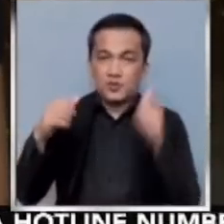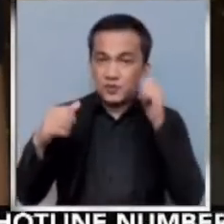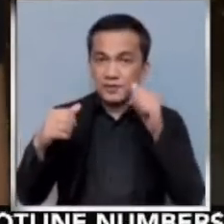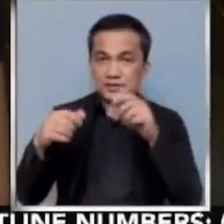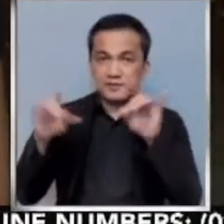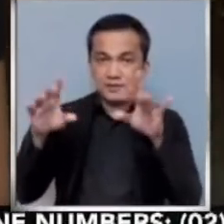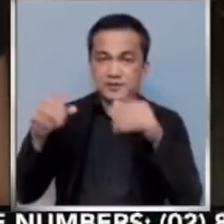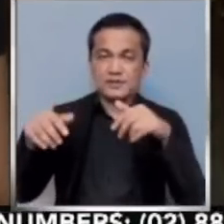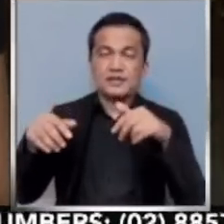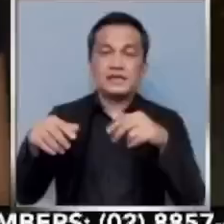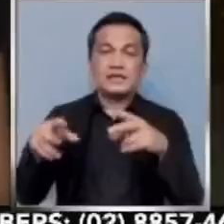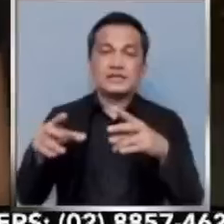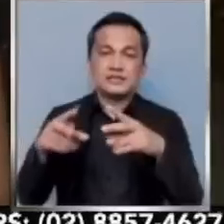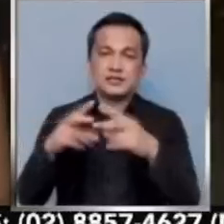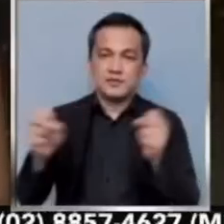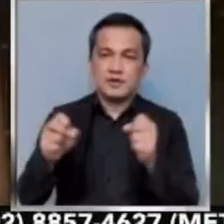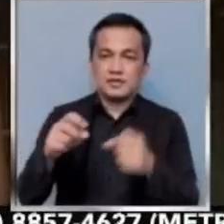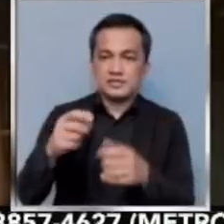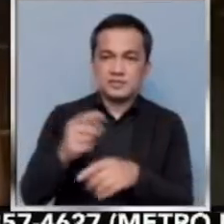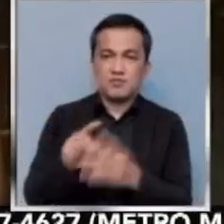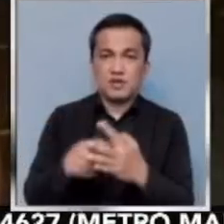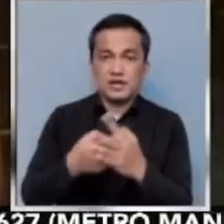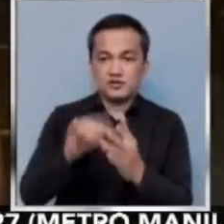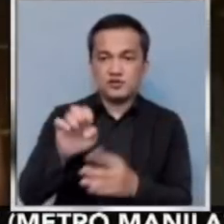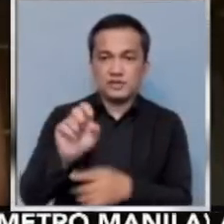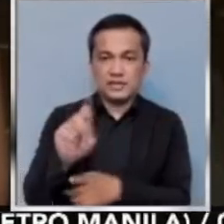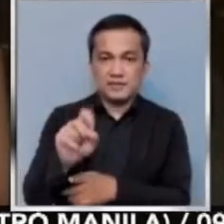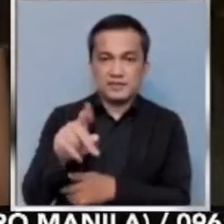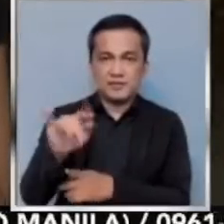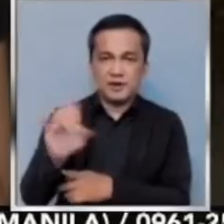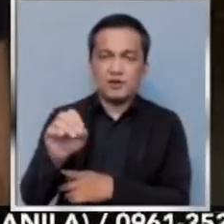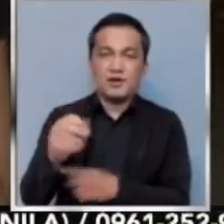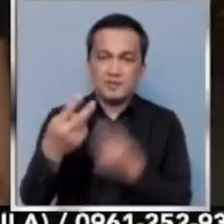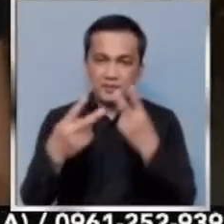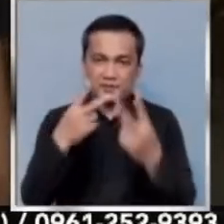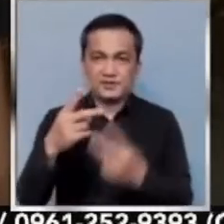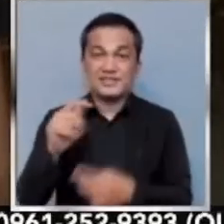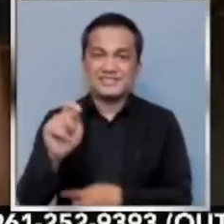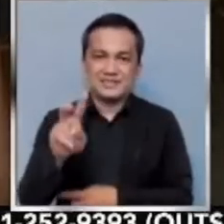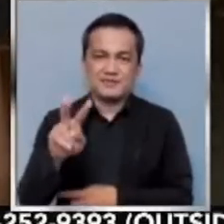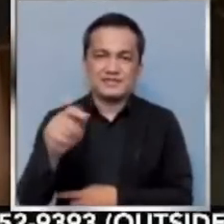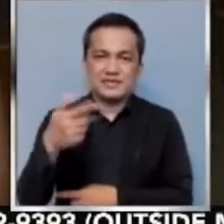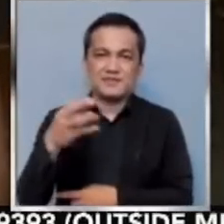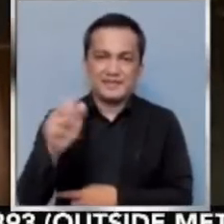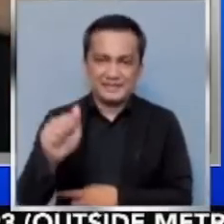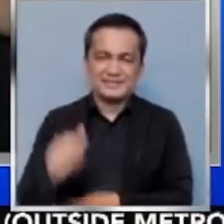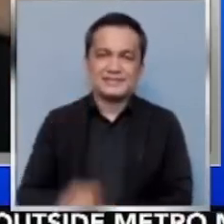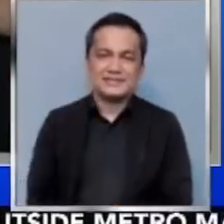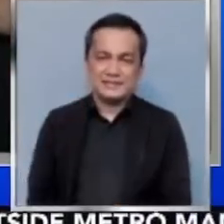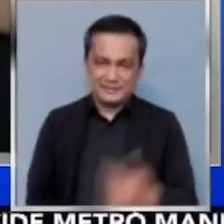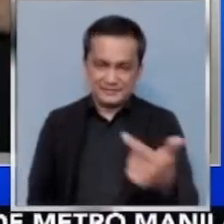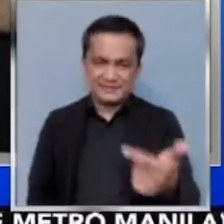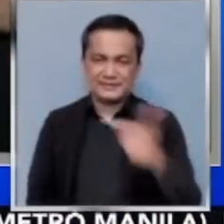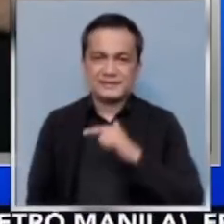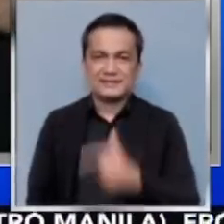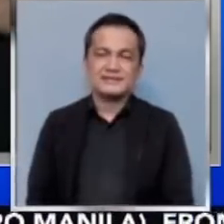11 sa Paco Arena. Mapapanood nyo rin po ito live sa GTV. Pia? Maraming salamat, Mav Gonzalez.